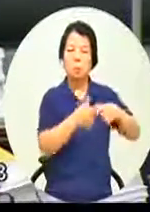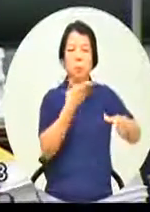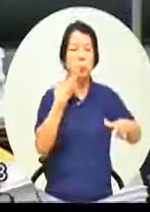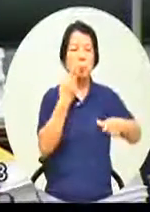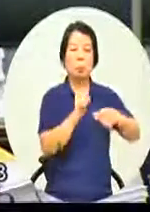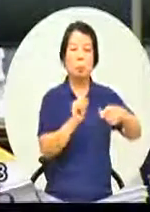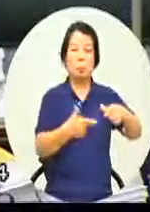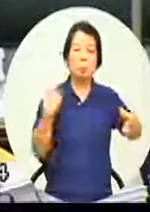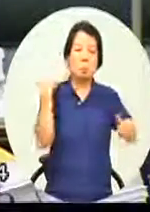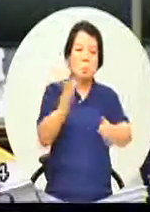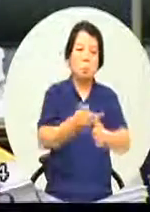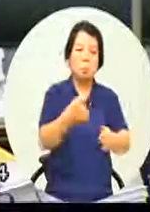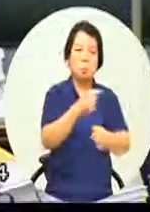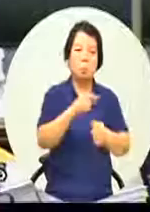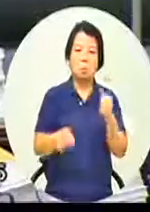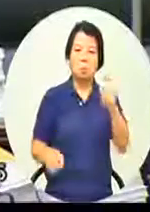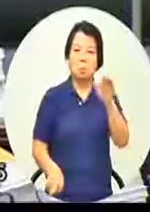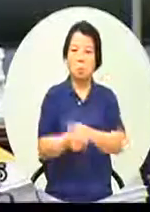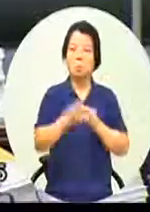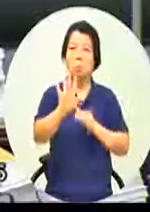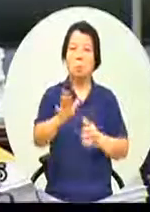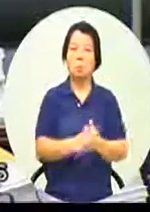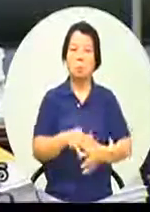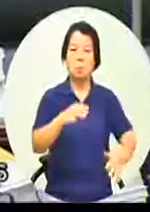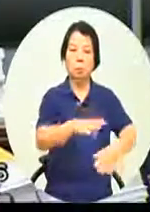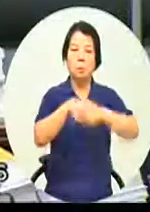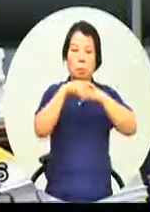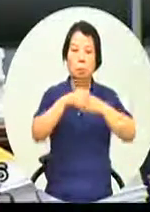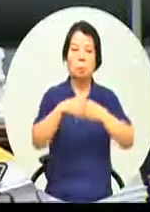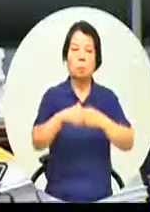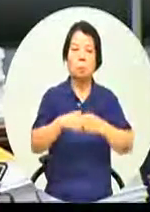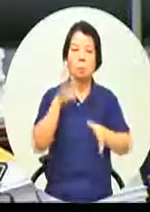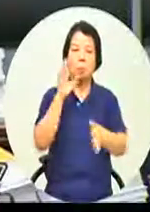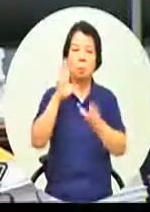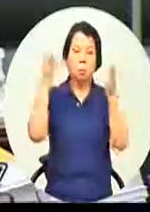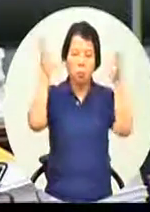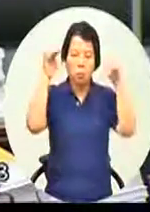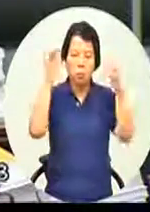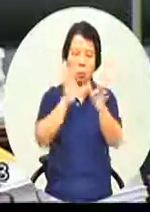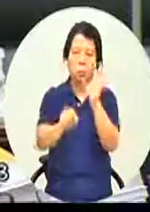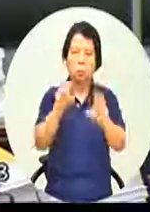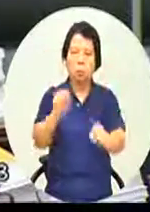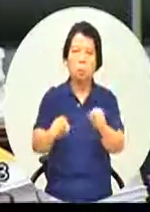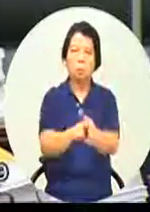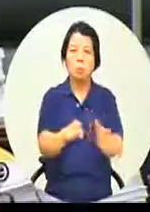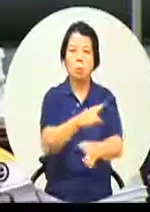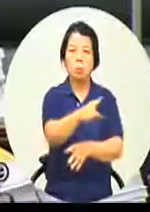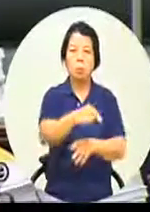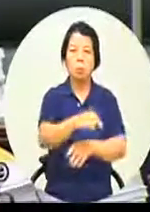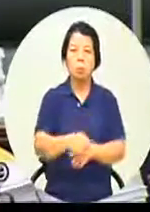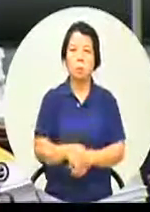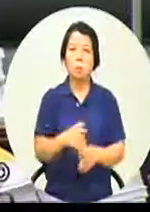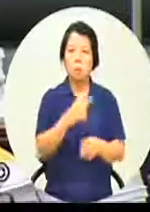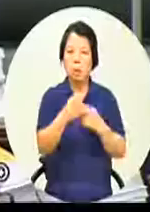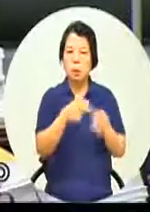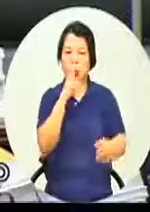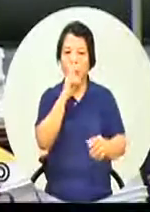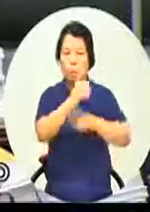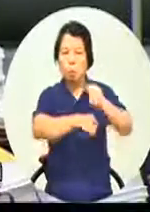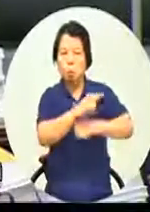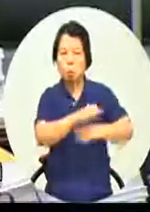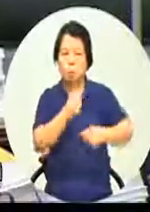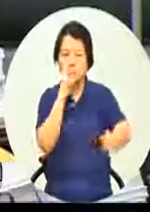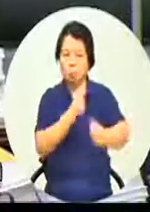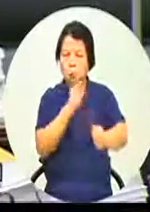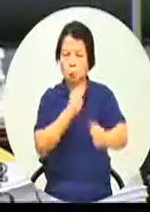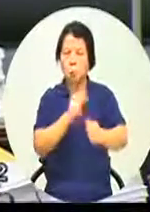实质违法的部分。比如说在救援、捕犬的时候，他们的行为已经达到了虐待动物的事实，